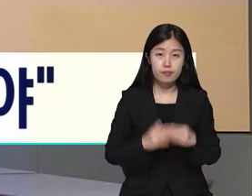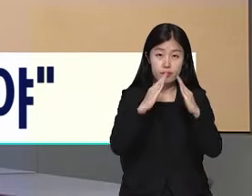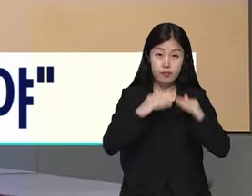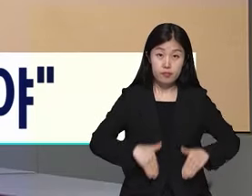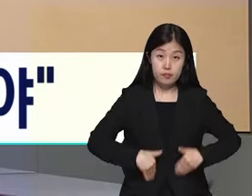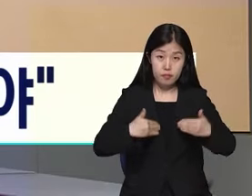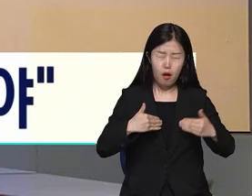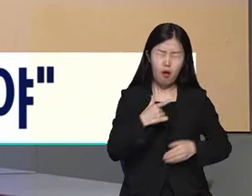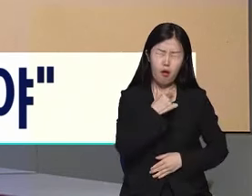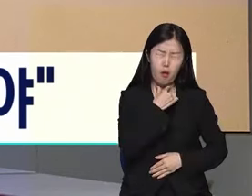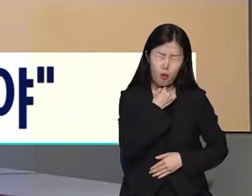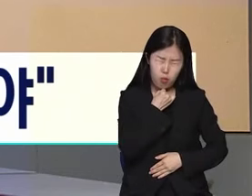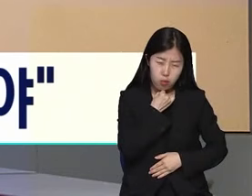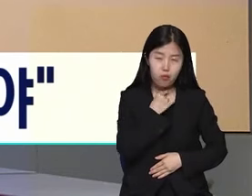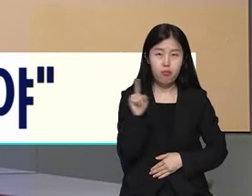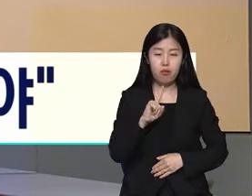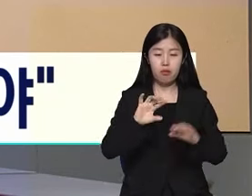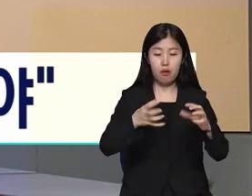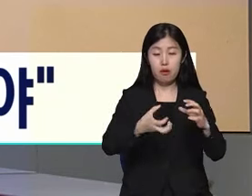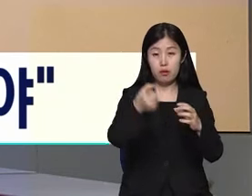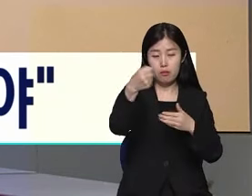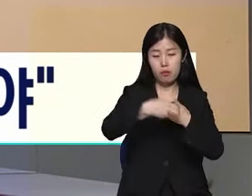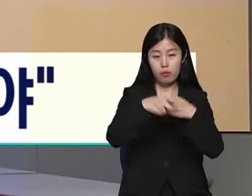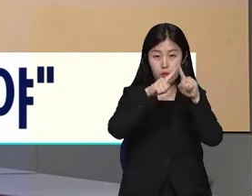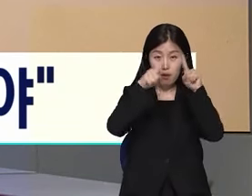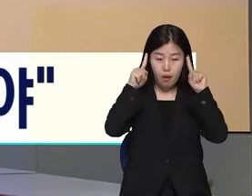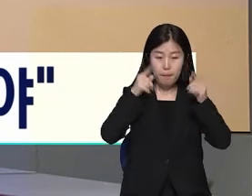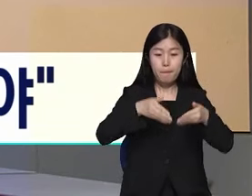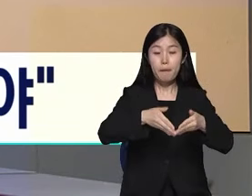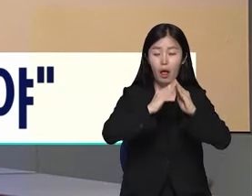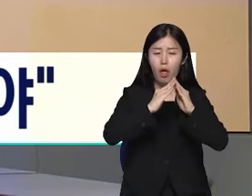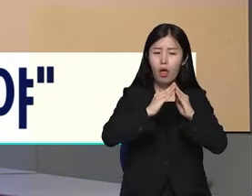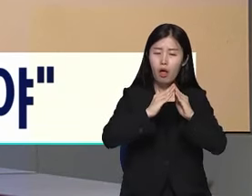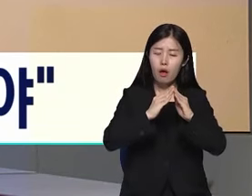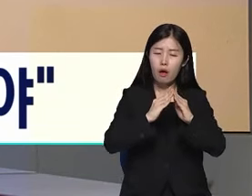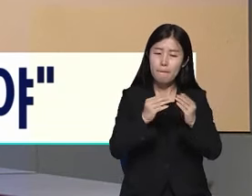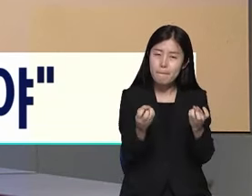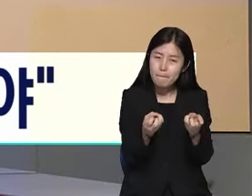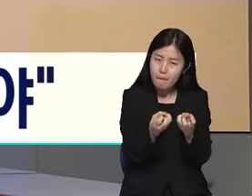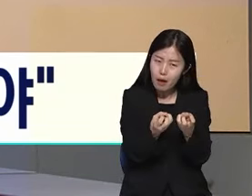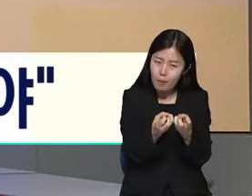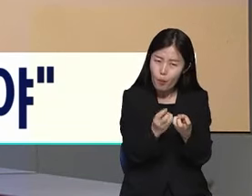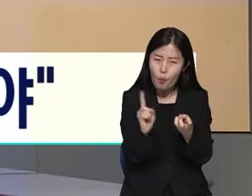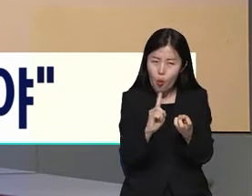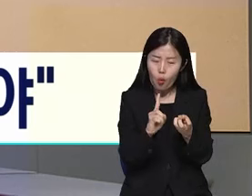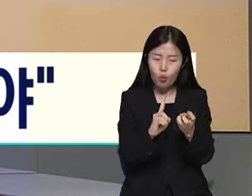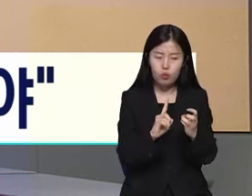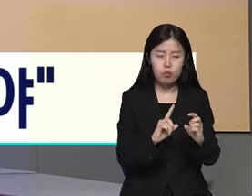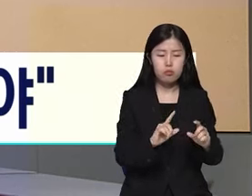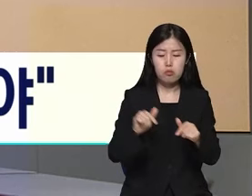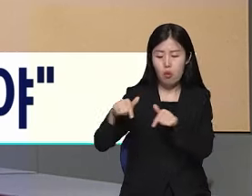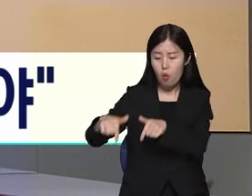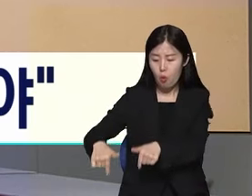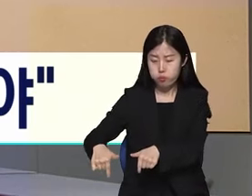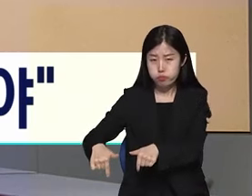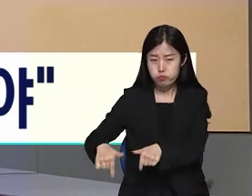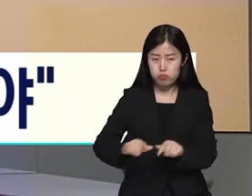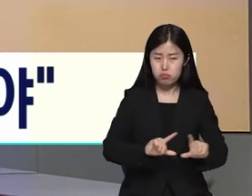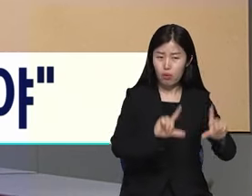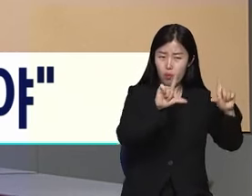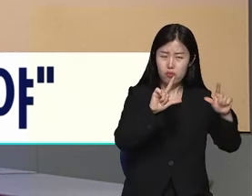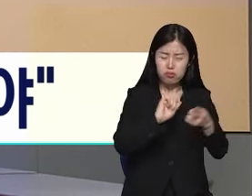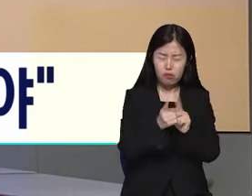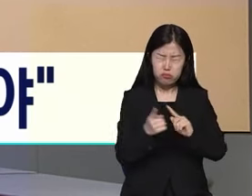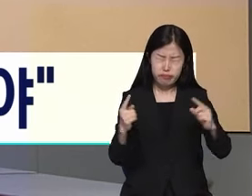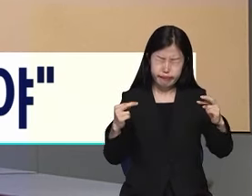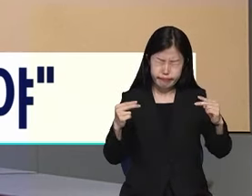전남의 오랜 숙원 사업인 국립의과대학 설립 공모 방식을 놓고 동서 간의 갈등이 계속되고 있습니다. 전남도가 공모